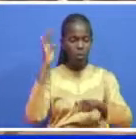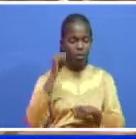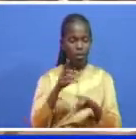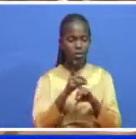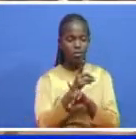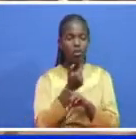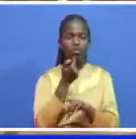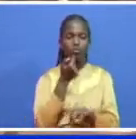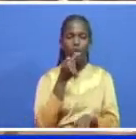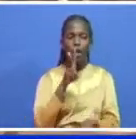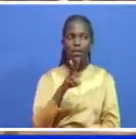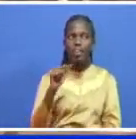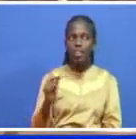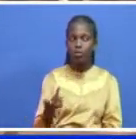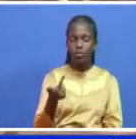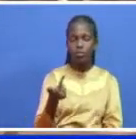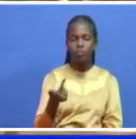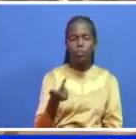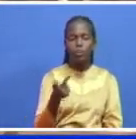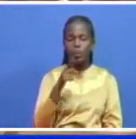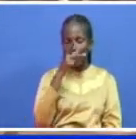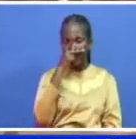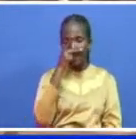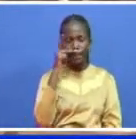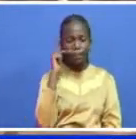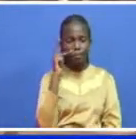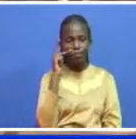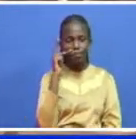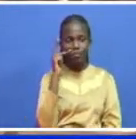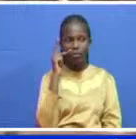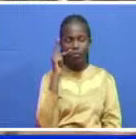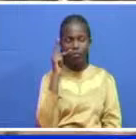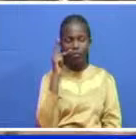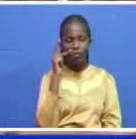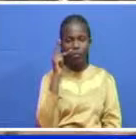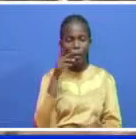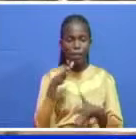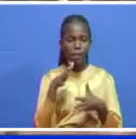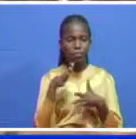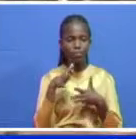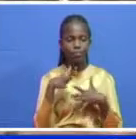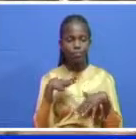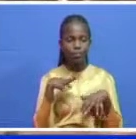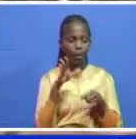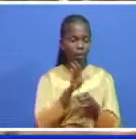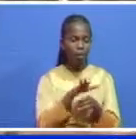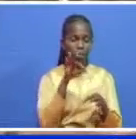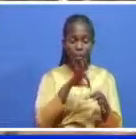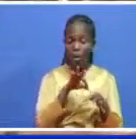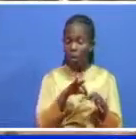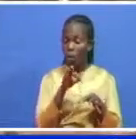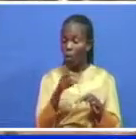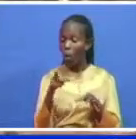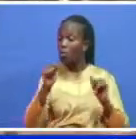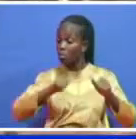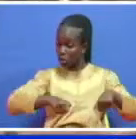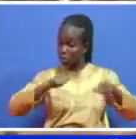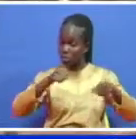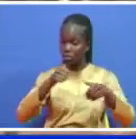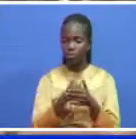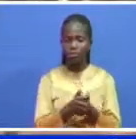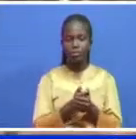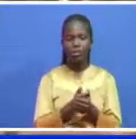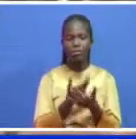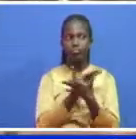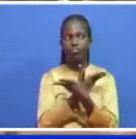ngilima anele kula. Ukitha Kalonzo nwona manasi hatu malato kakunea Kalonzo kura. Ukitha manumi kwa wingi. Tukabitu kangilizi maneli nako na